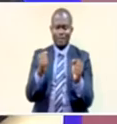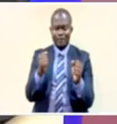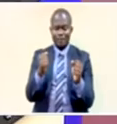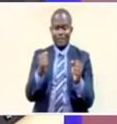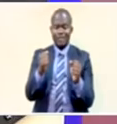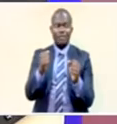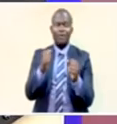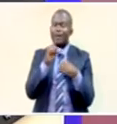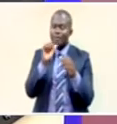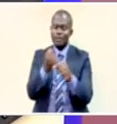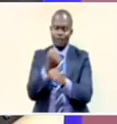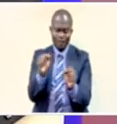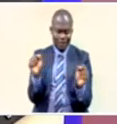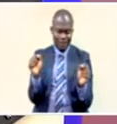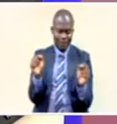ibishirira